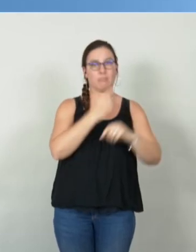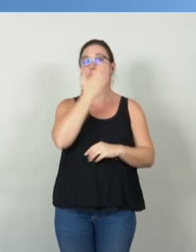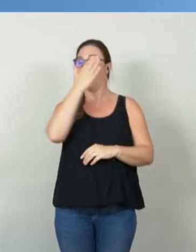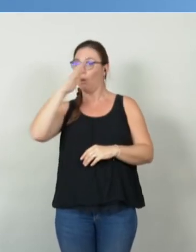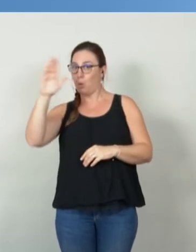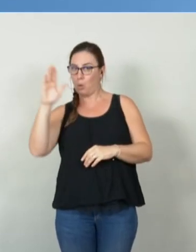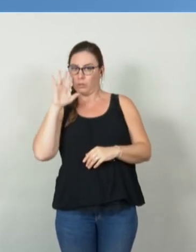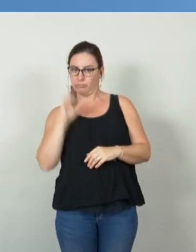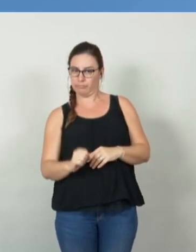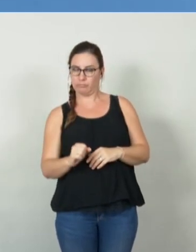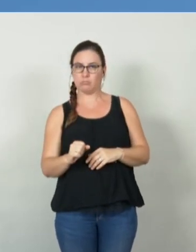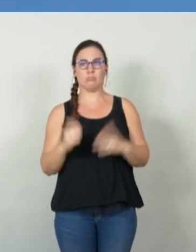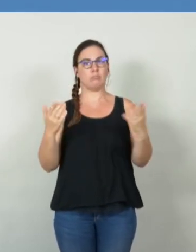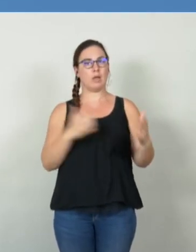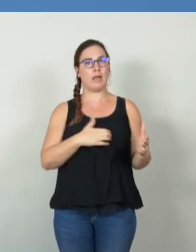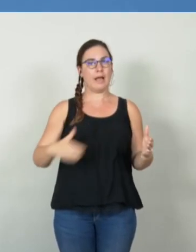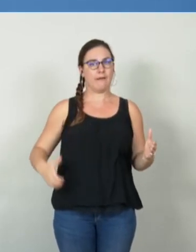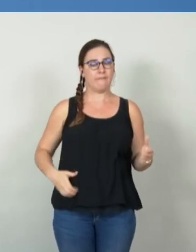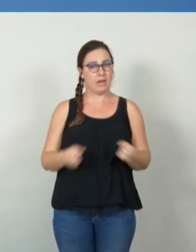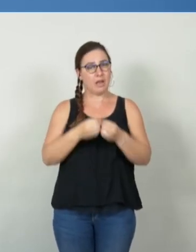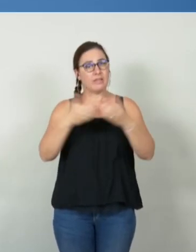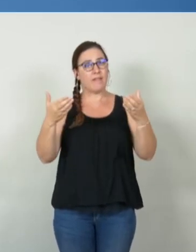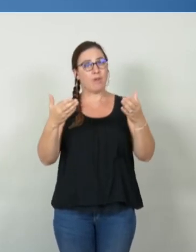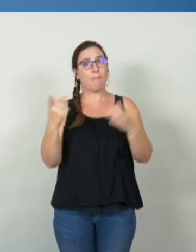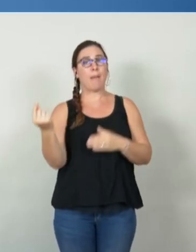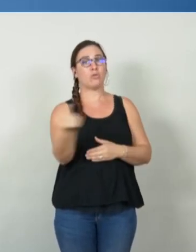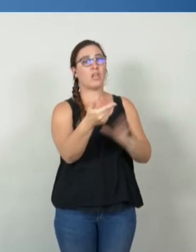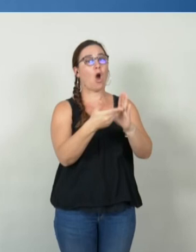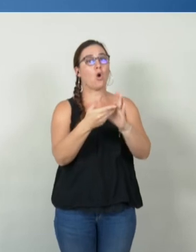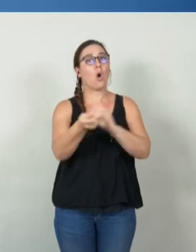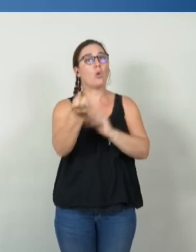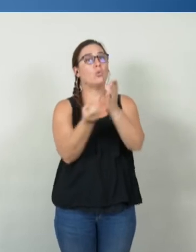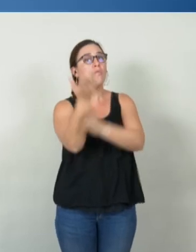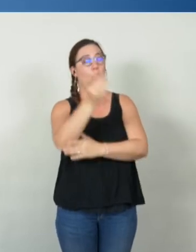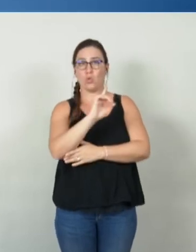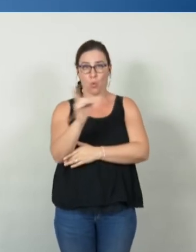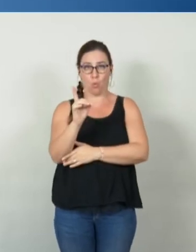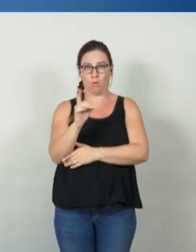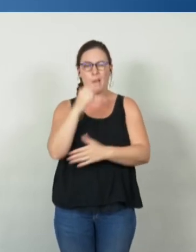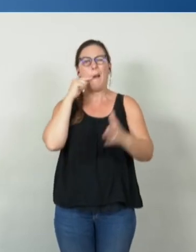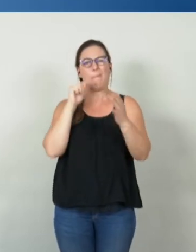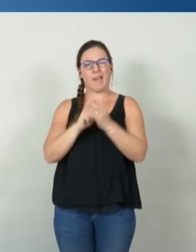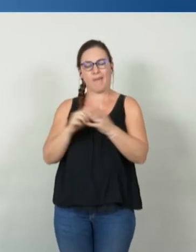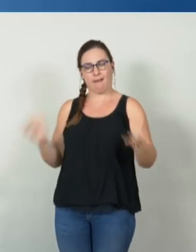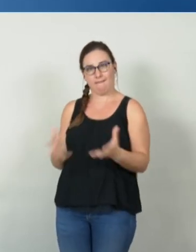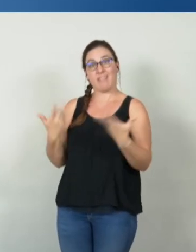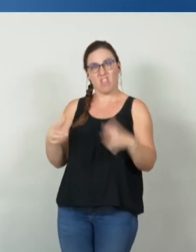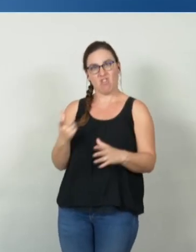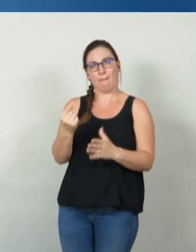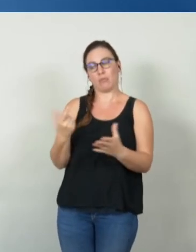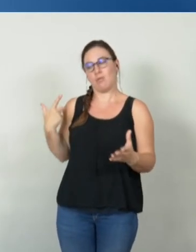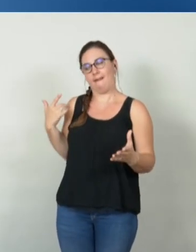vous dites que la ville ne développera pas de nouveau partenariats et privilég privilégiera l'existant